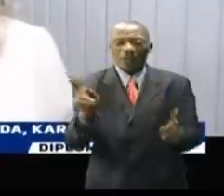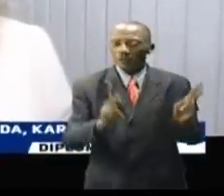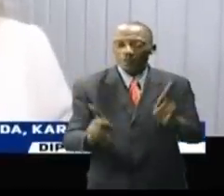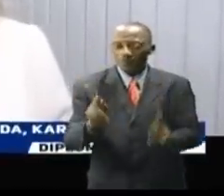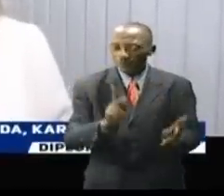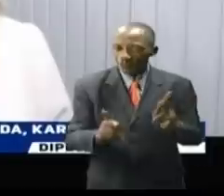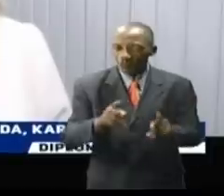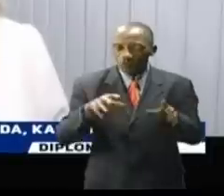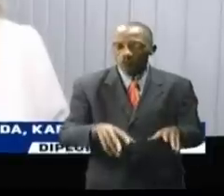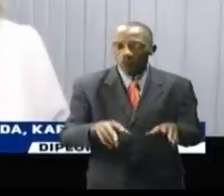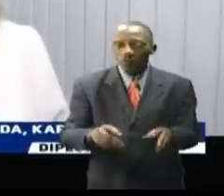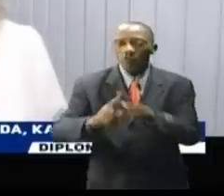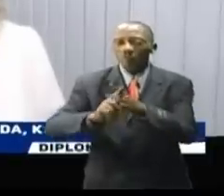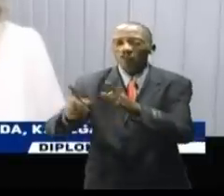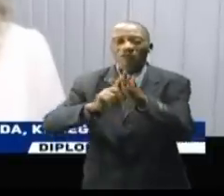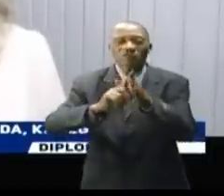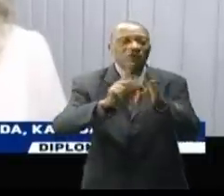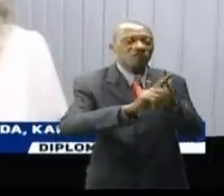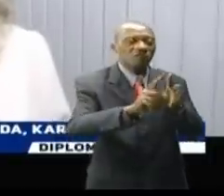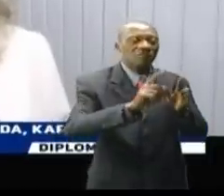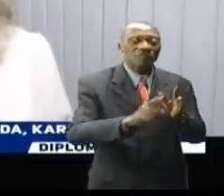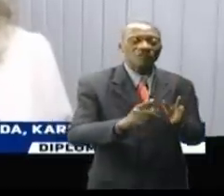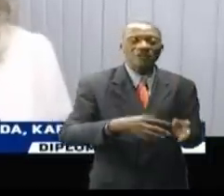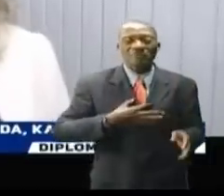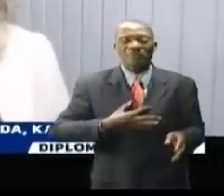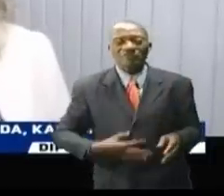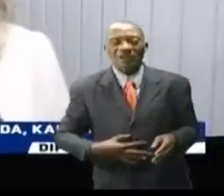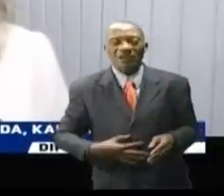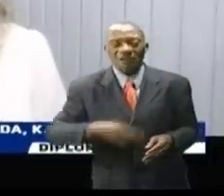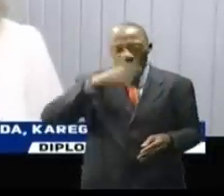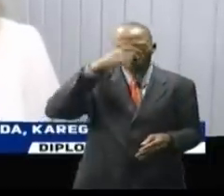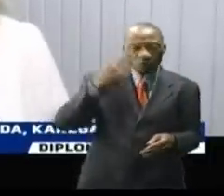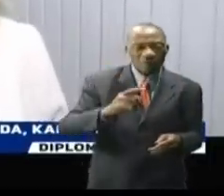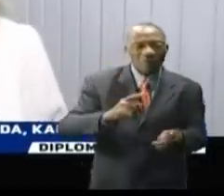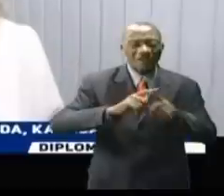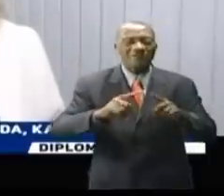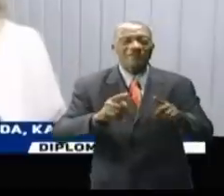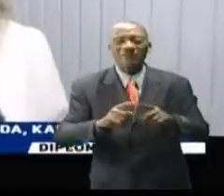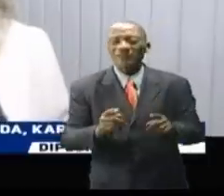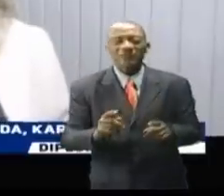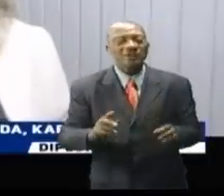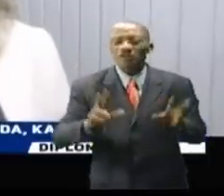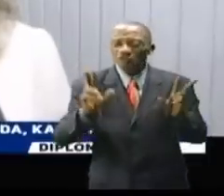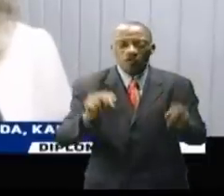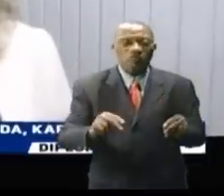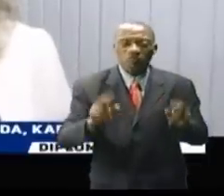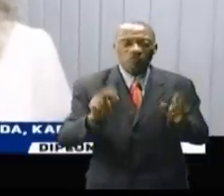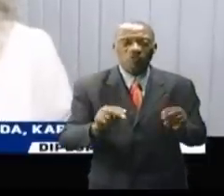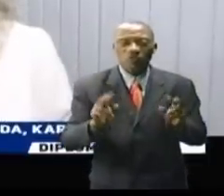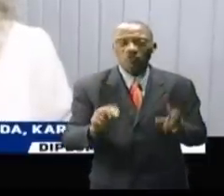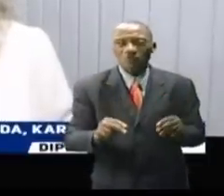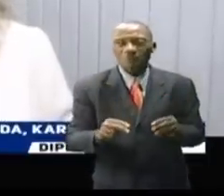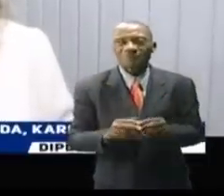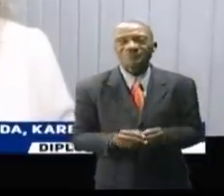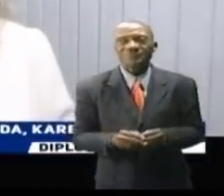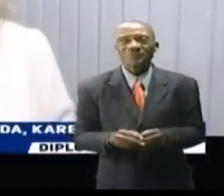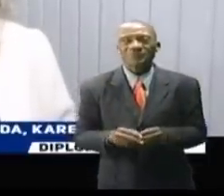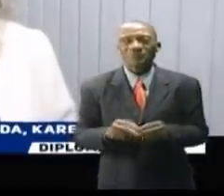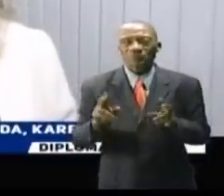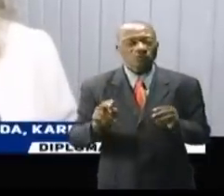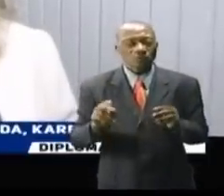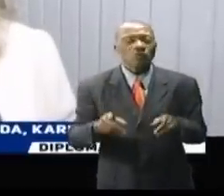en particulier des programmes qui font 1 milliard de dollars par an et qui concernent par exemple la